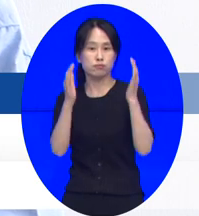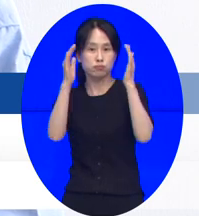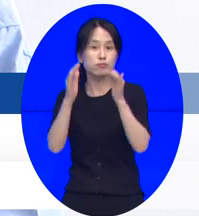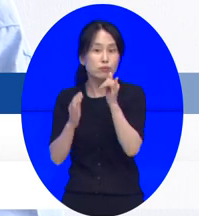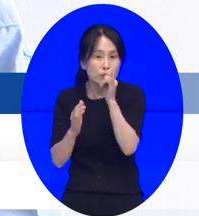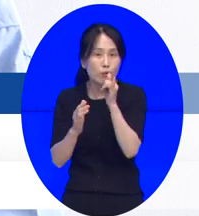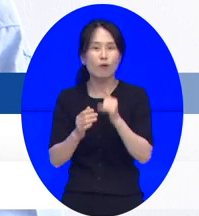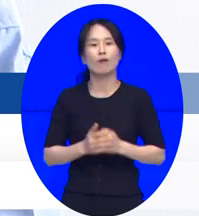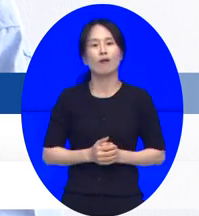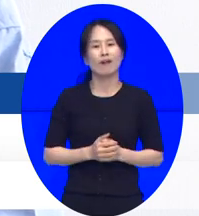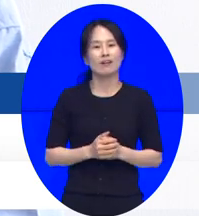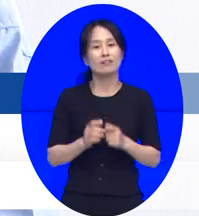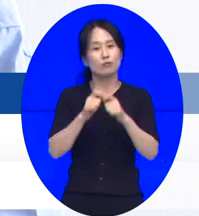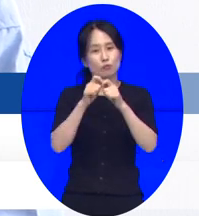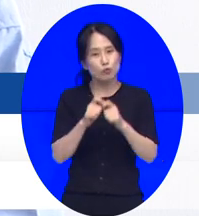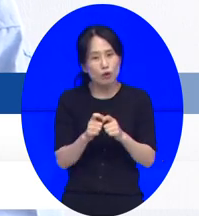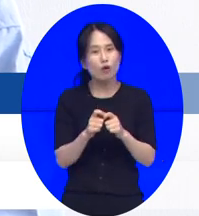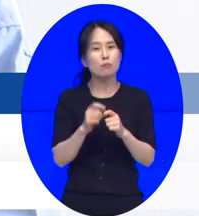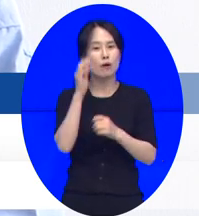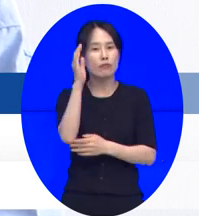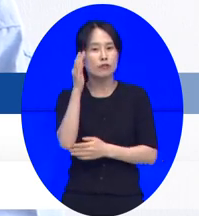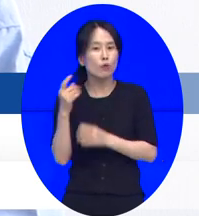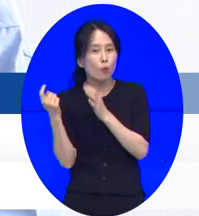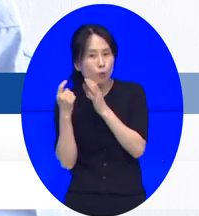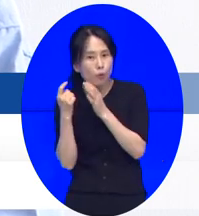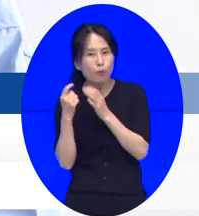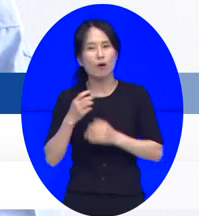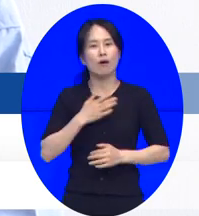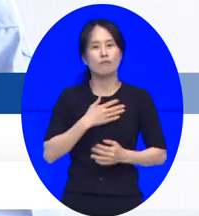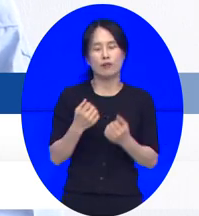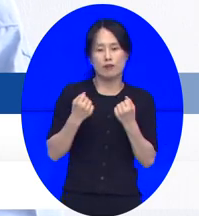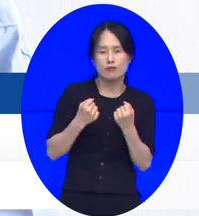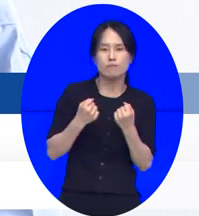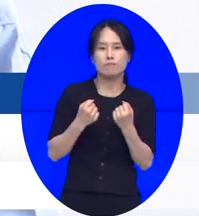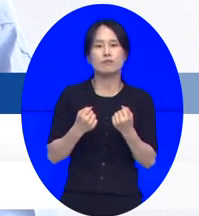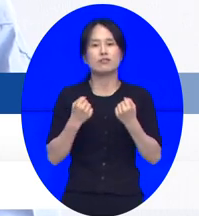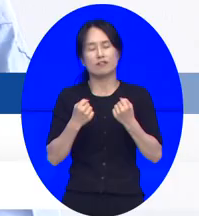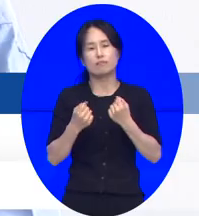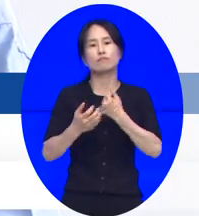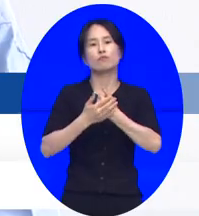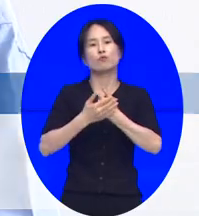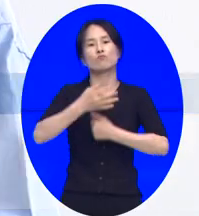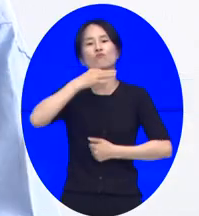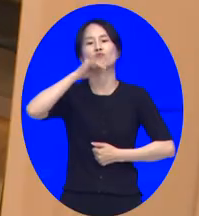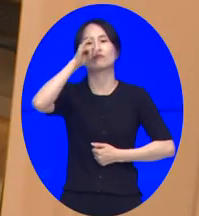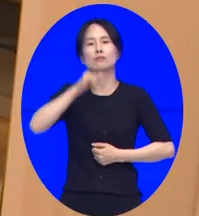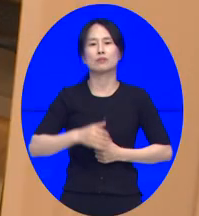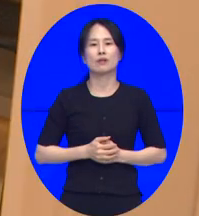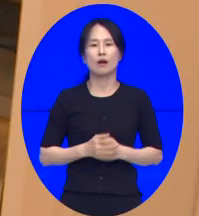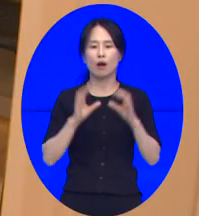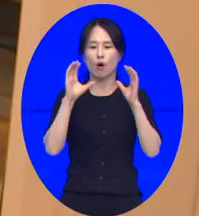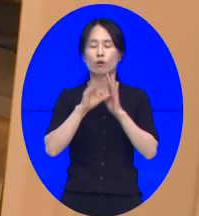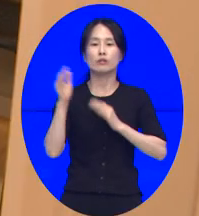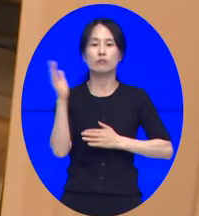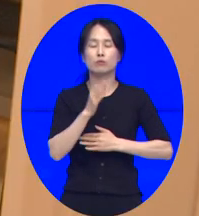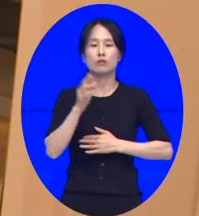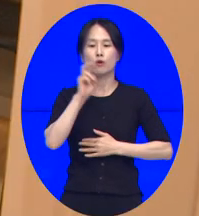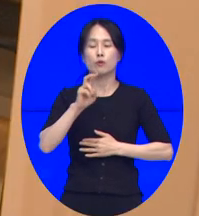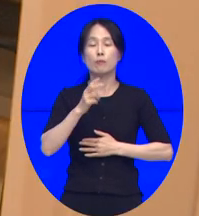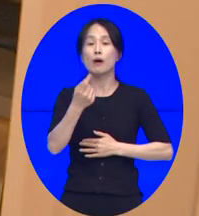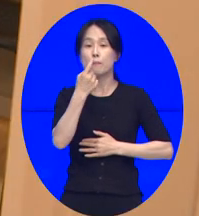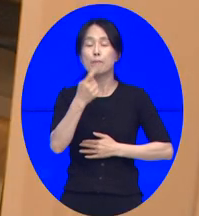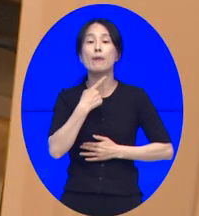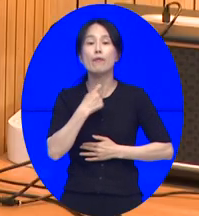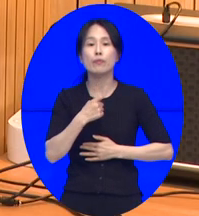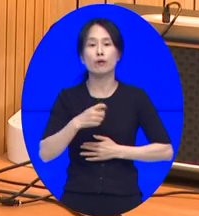그리고 그런 사소한 이야기들도 들으면서 그게 저의 활동의 원동력이 되는 것 같습니다. 어릴 적부터 음악을